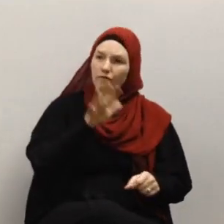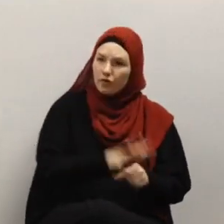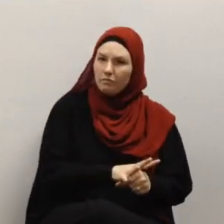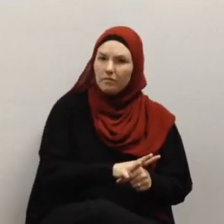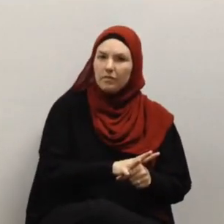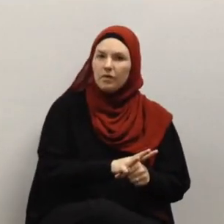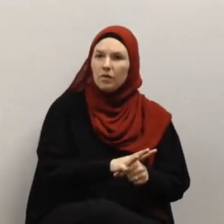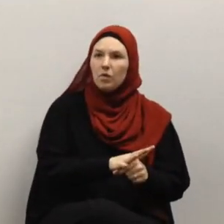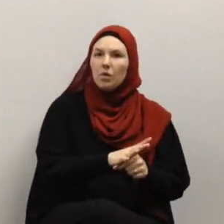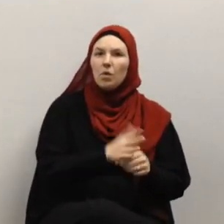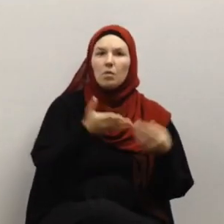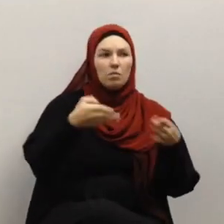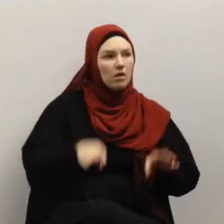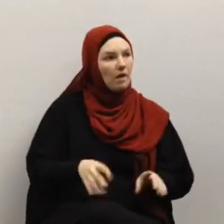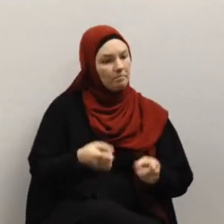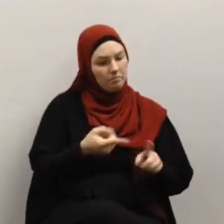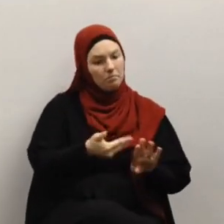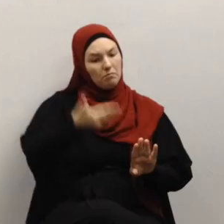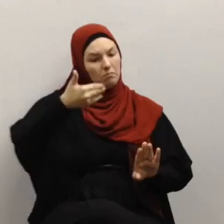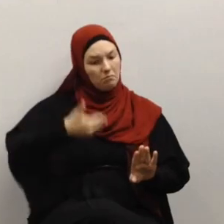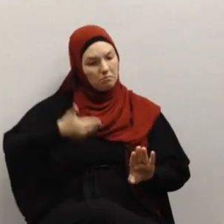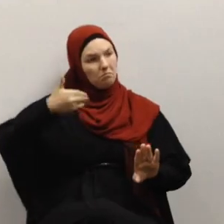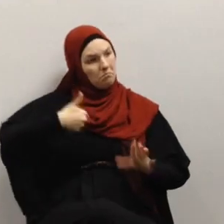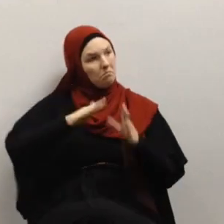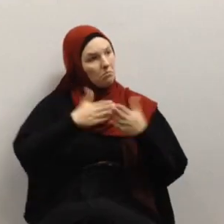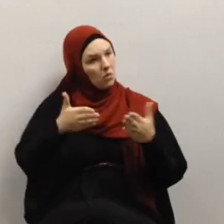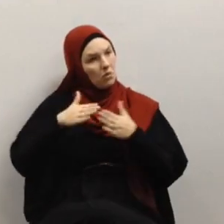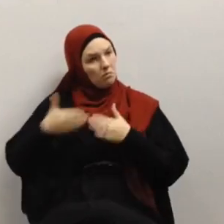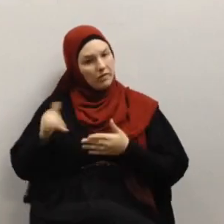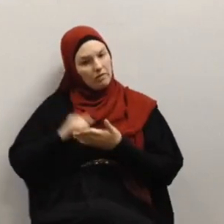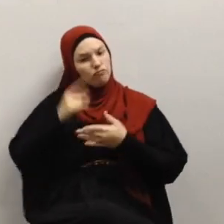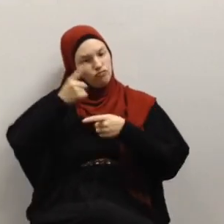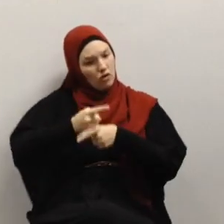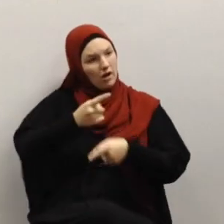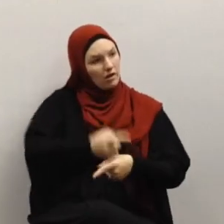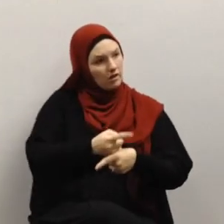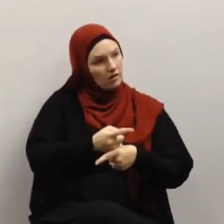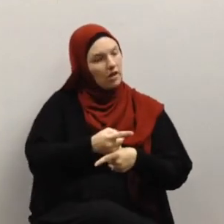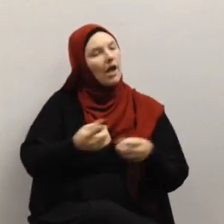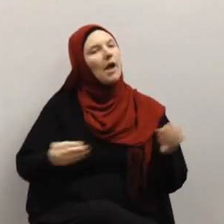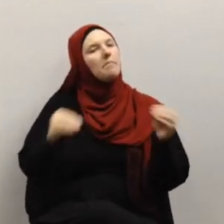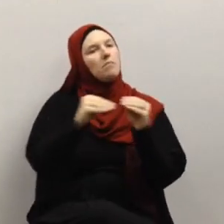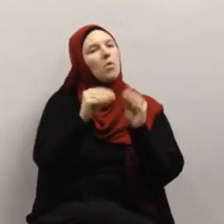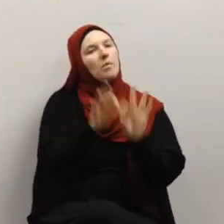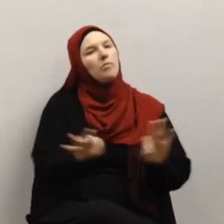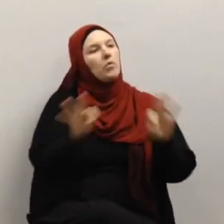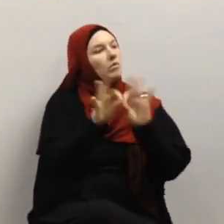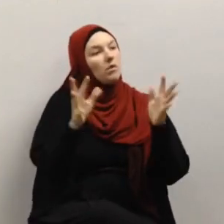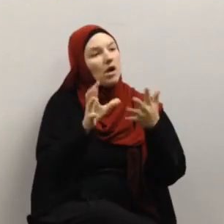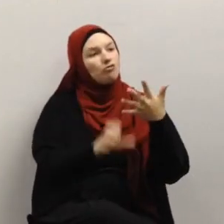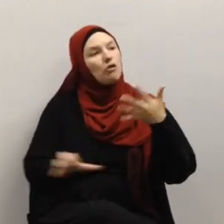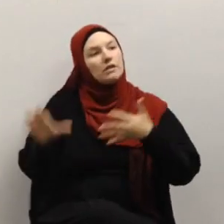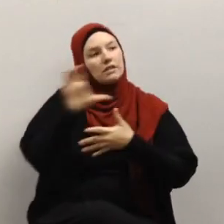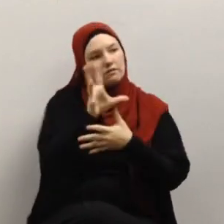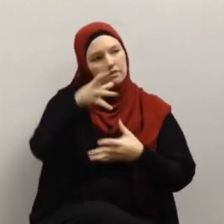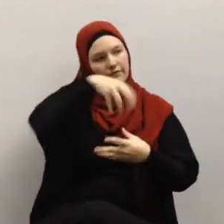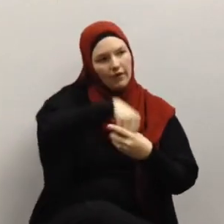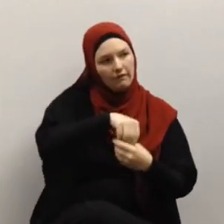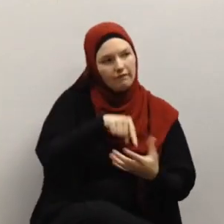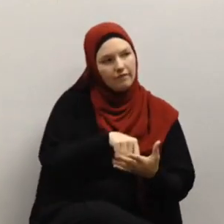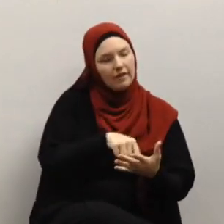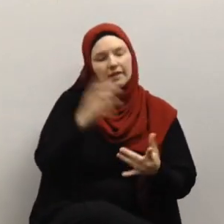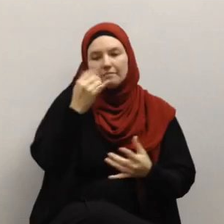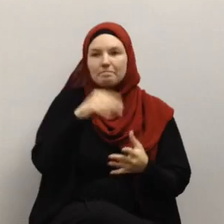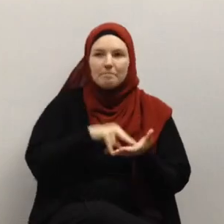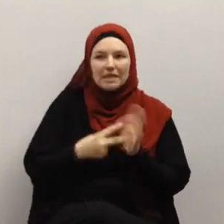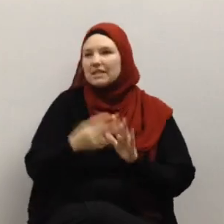of the book, and a criterion over it, وَمُهَيْمِنًا عَلَيْهِ It means it is the final word